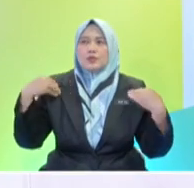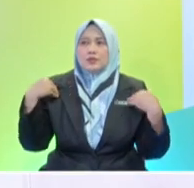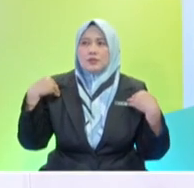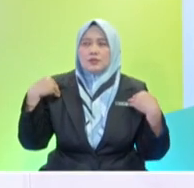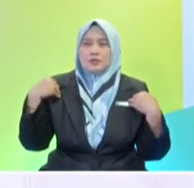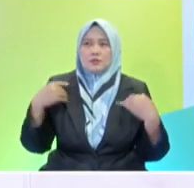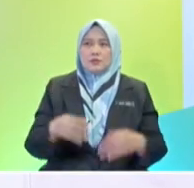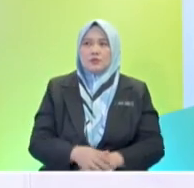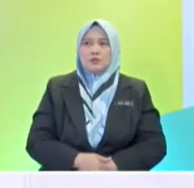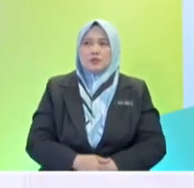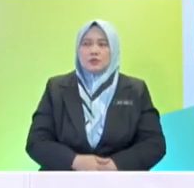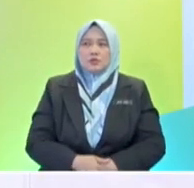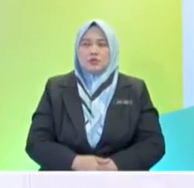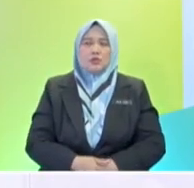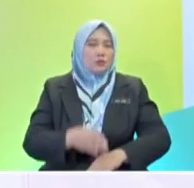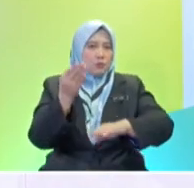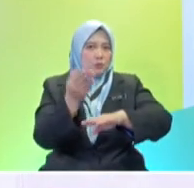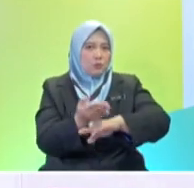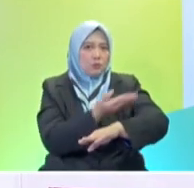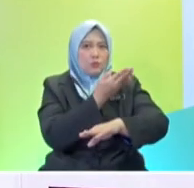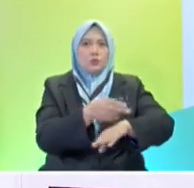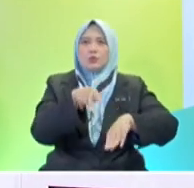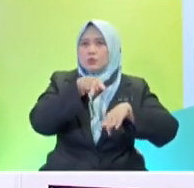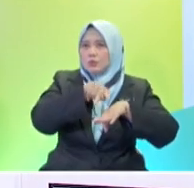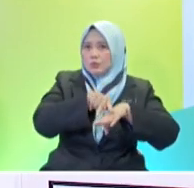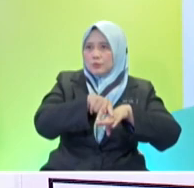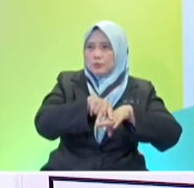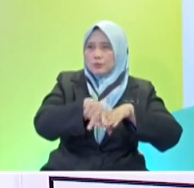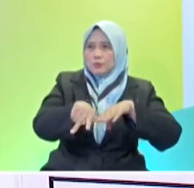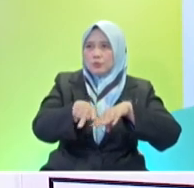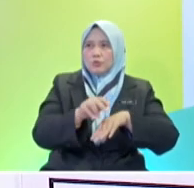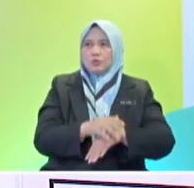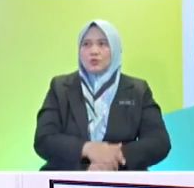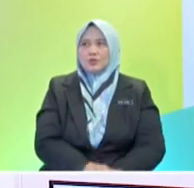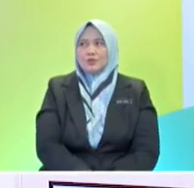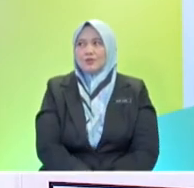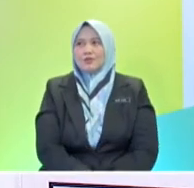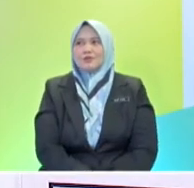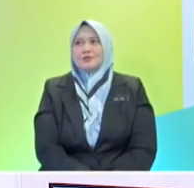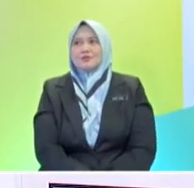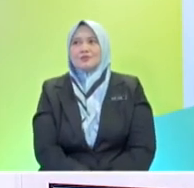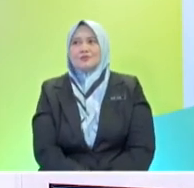merupakan haiwan yang berbulu. Jadi dia tak ada bulu Mira, dia ada bulu